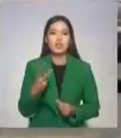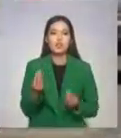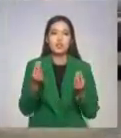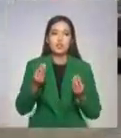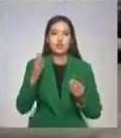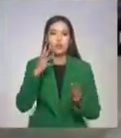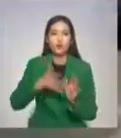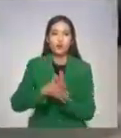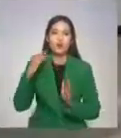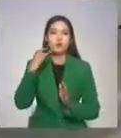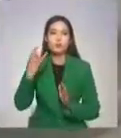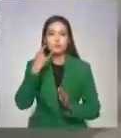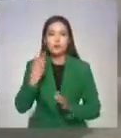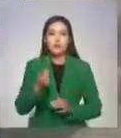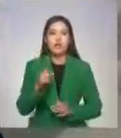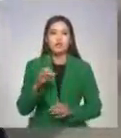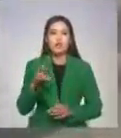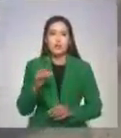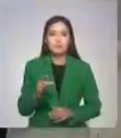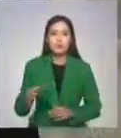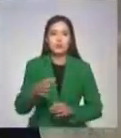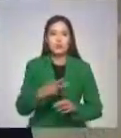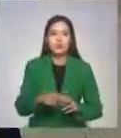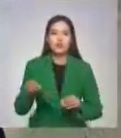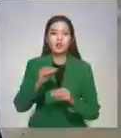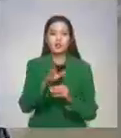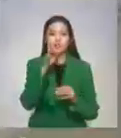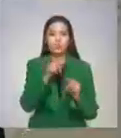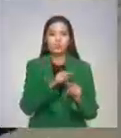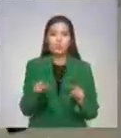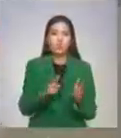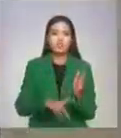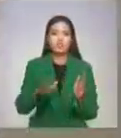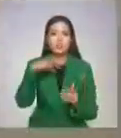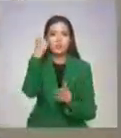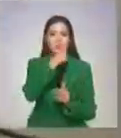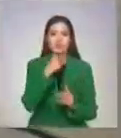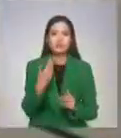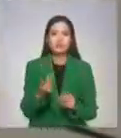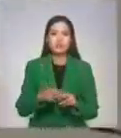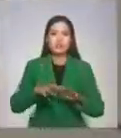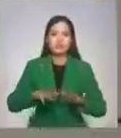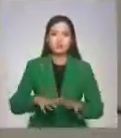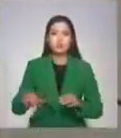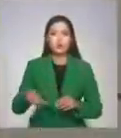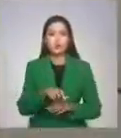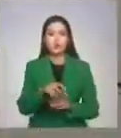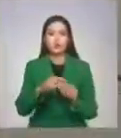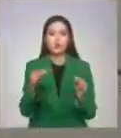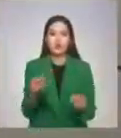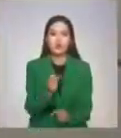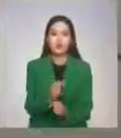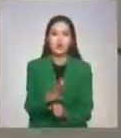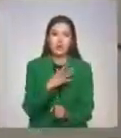бар Петропавл мен Сергеев дамбылары. Қос нысан өткен ғасырдың 70-ші жылдары Есіл өзенінің бойында салынды.